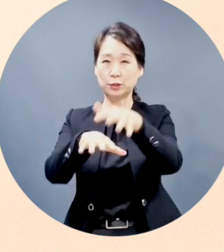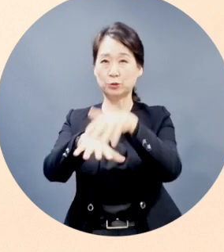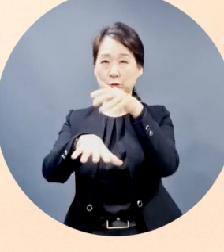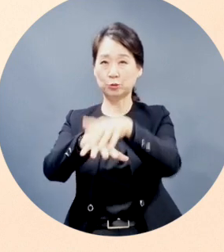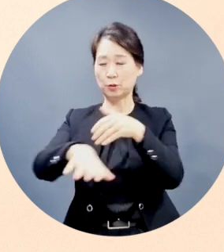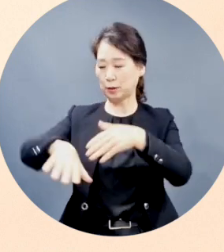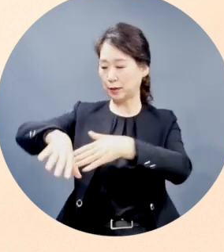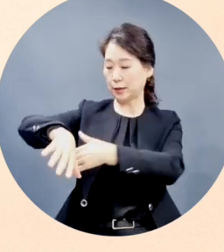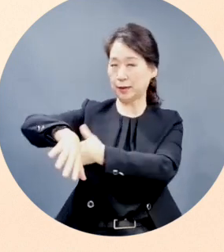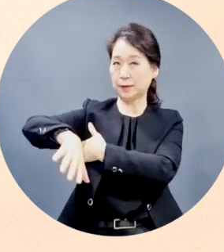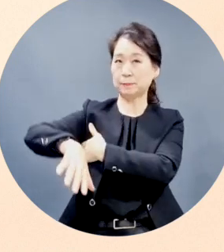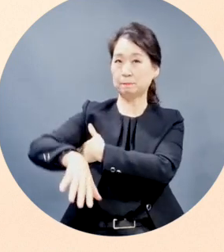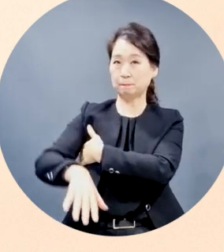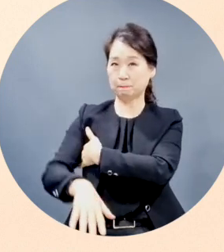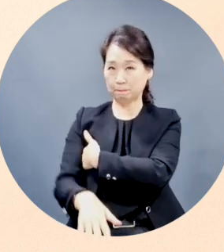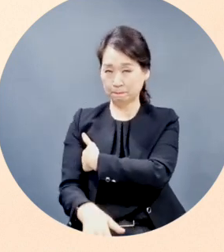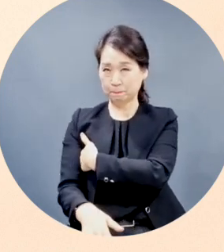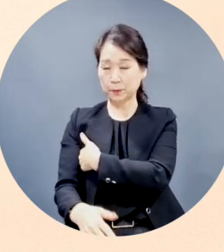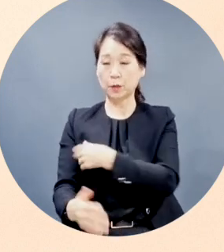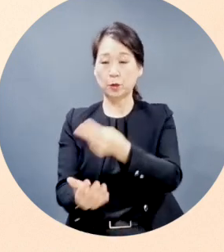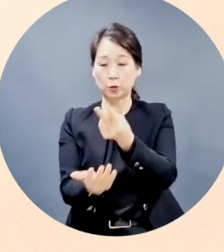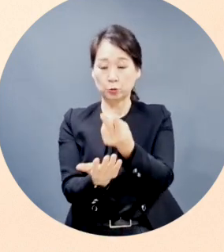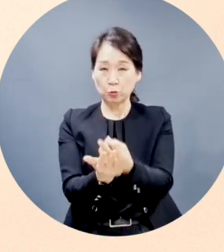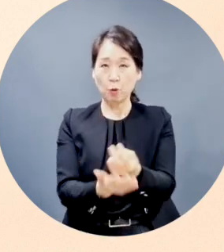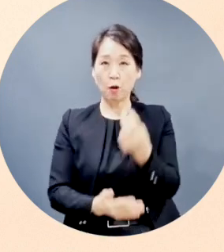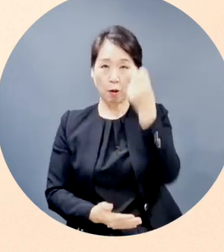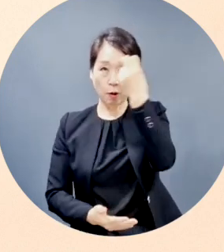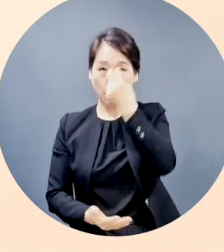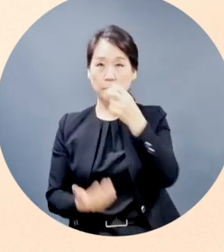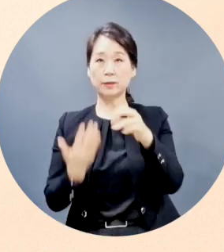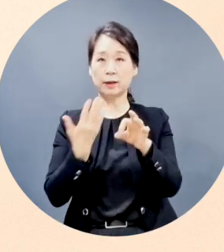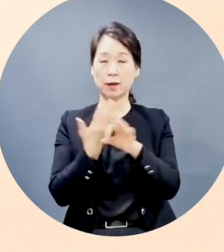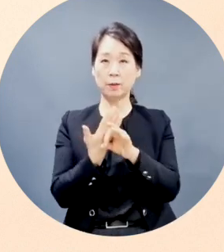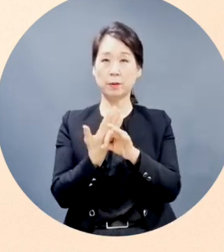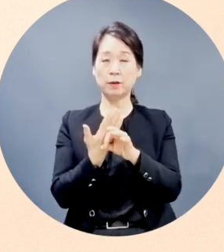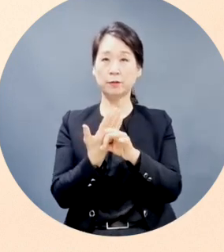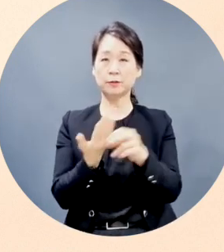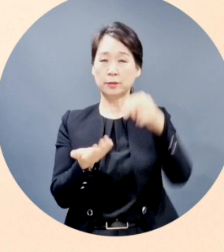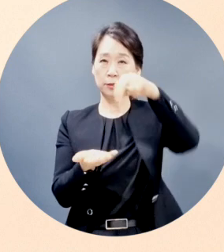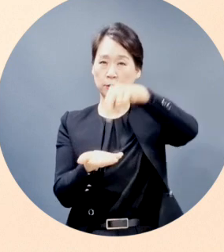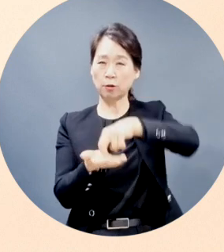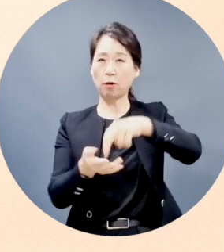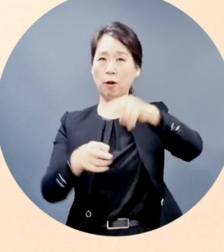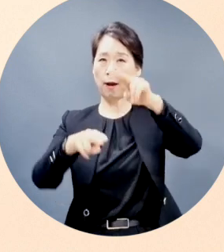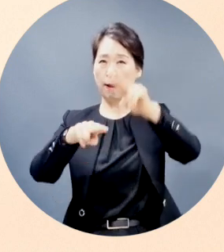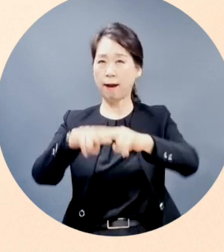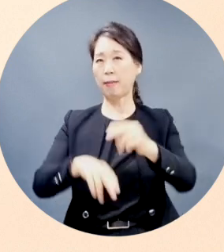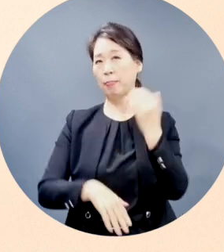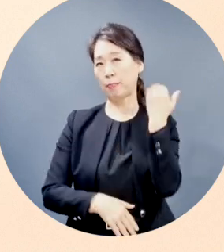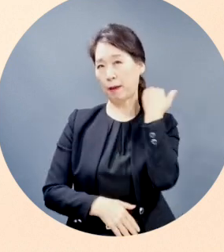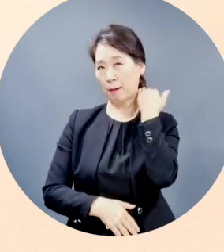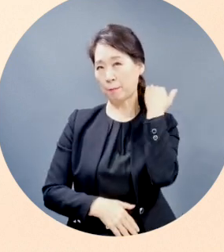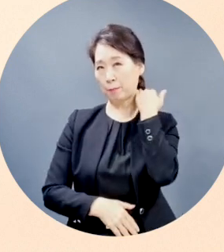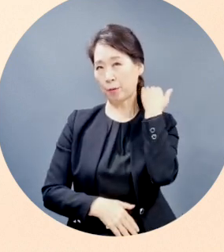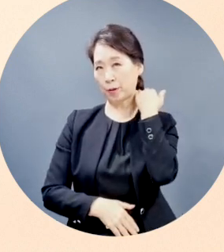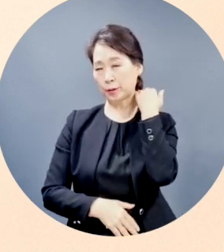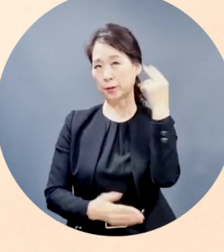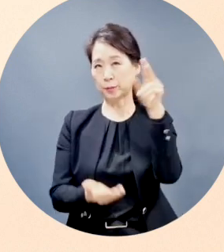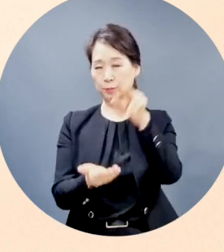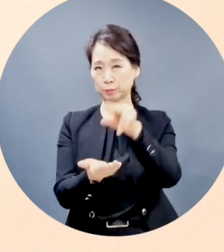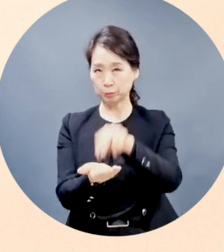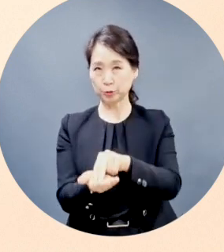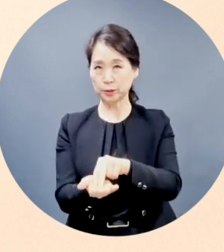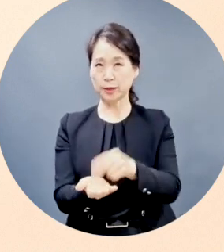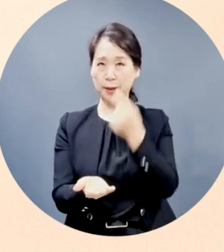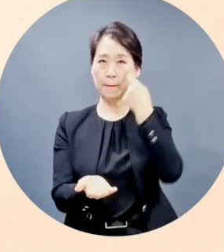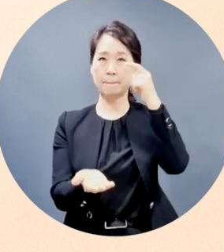누운 상태로 어깨 밑에 수건을 받칩니다. 누운 자세에서 촉진하면 서거나 앉은 자세에서 나타나지 않았던